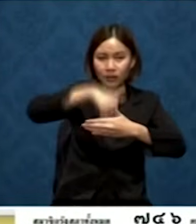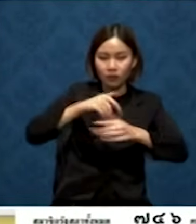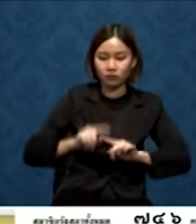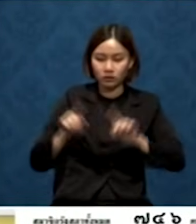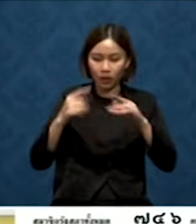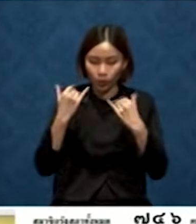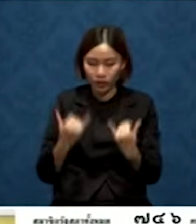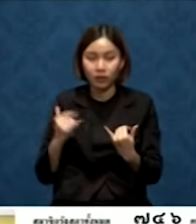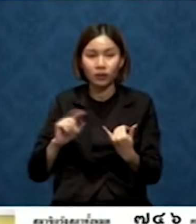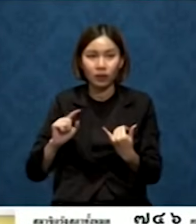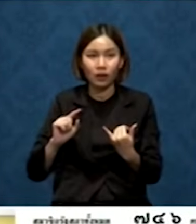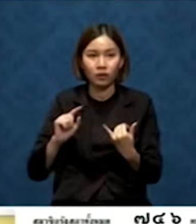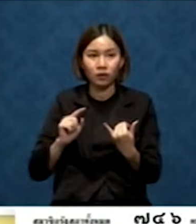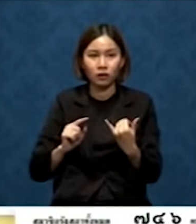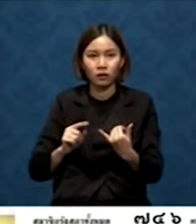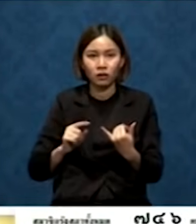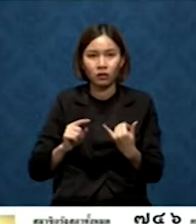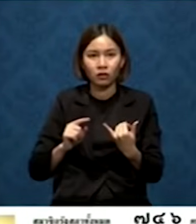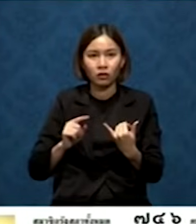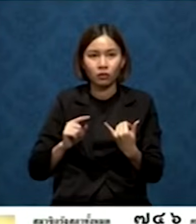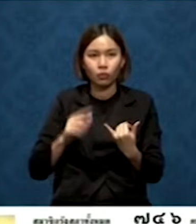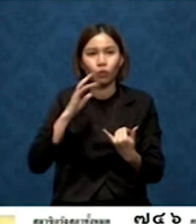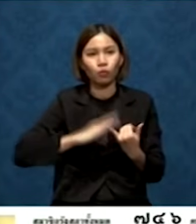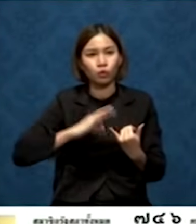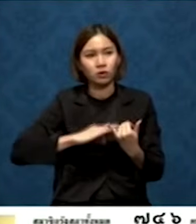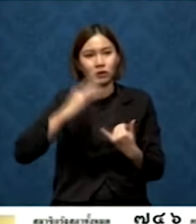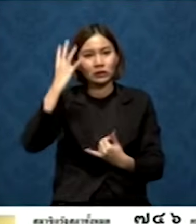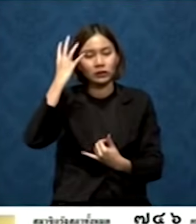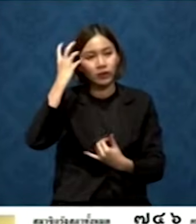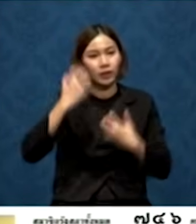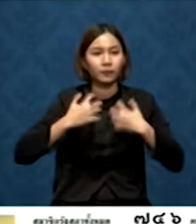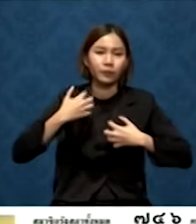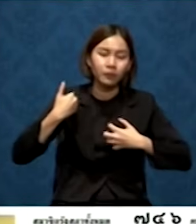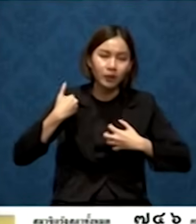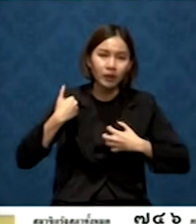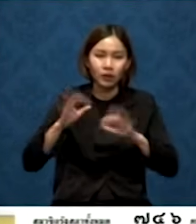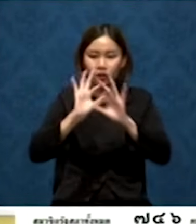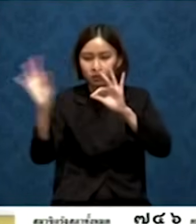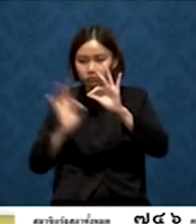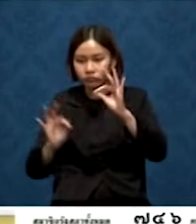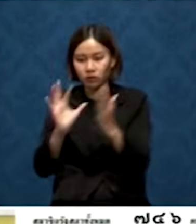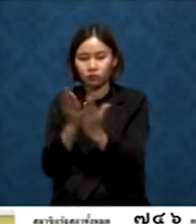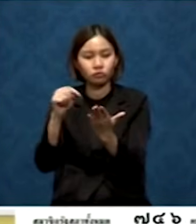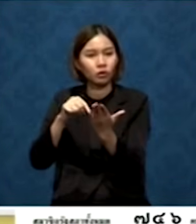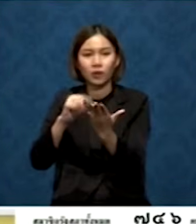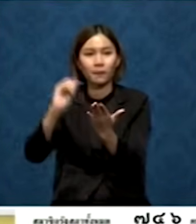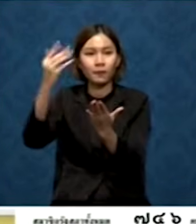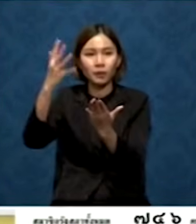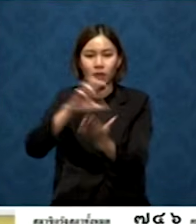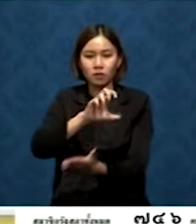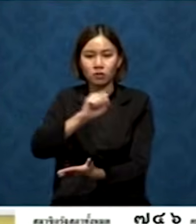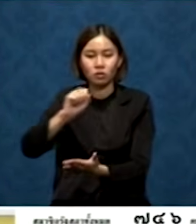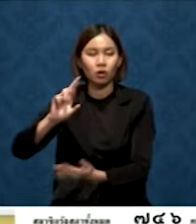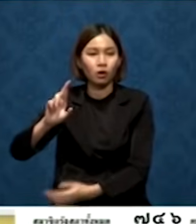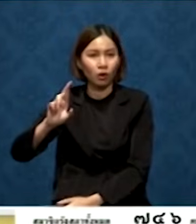มาถึงวันนี้ครับท่านเพิ่มความกังวลของผมไปอีกขั้นหนึ่งครับเพราะในเอกสารคำแถลงนโยบายนี้ไม่ปรากฏคำว่าสภาร่าง